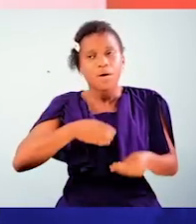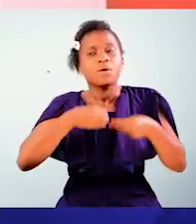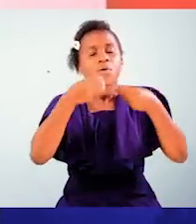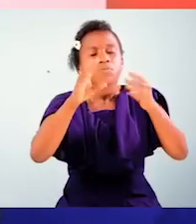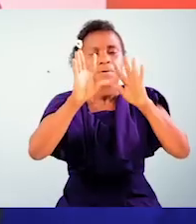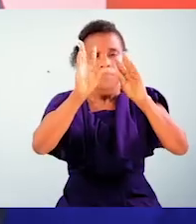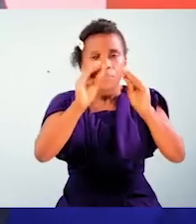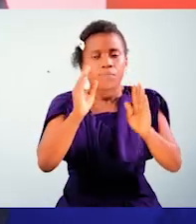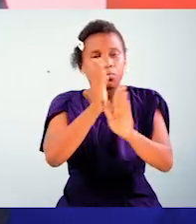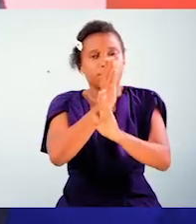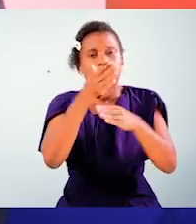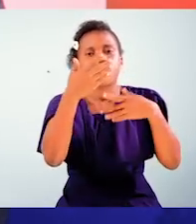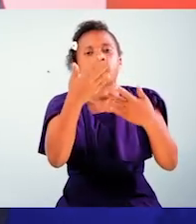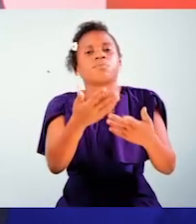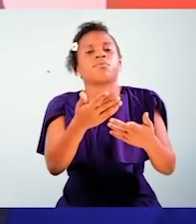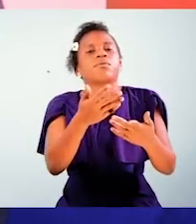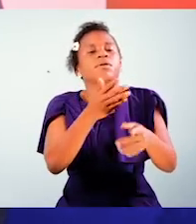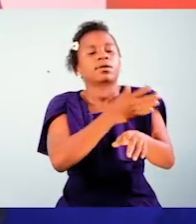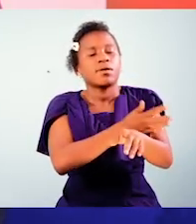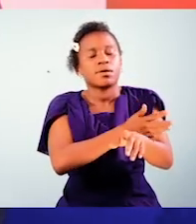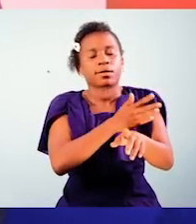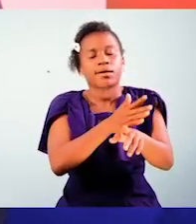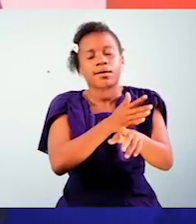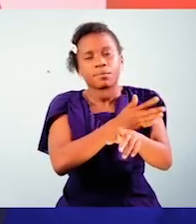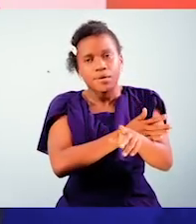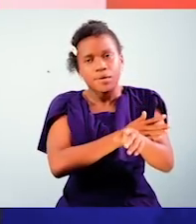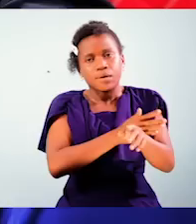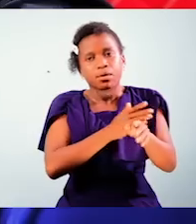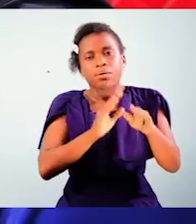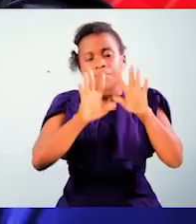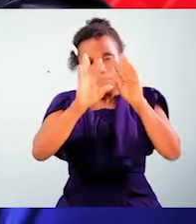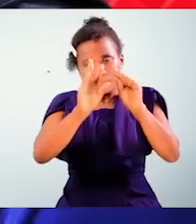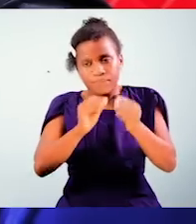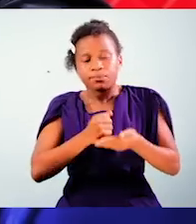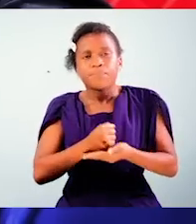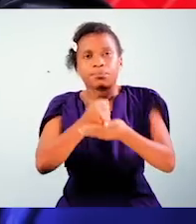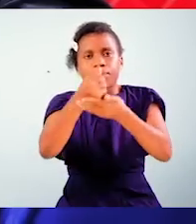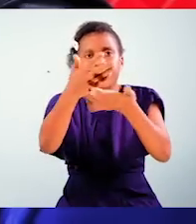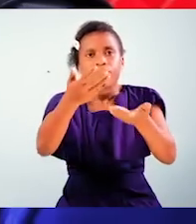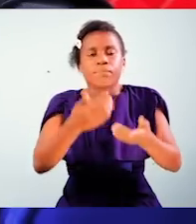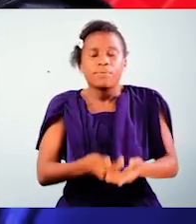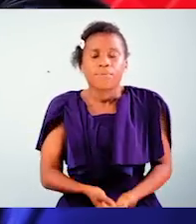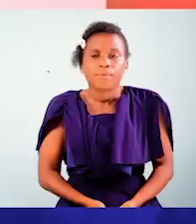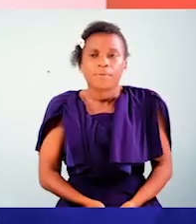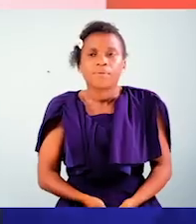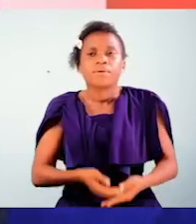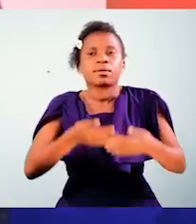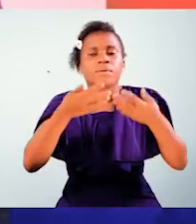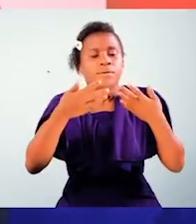mapema mwanzoni kabla ya kuanza kwa bunge la budget. Bila shaka. Ndio.